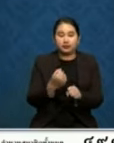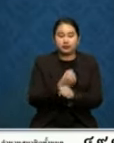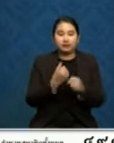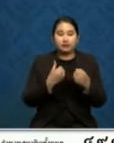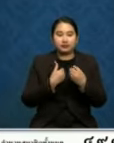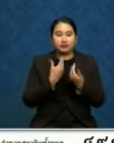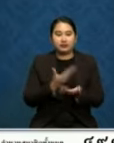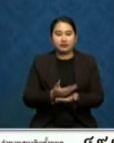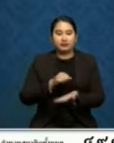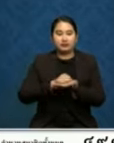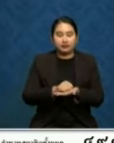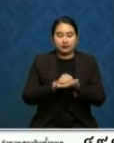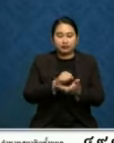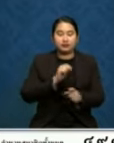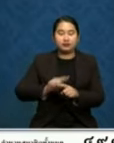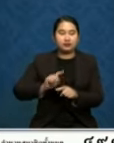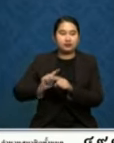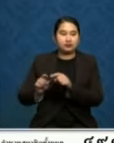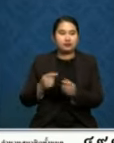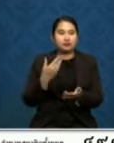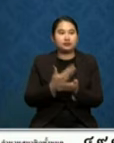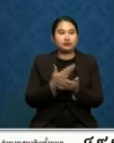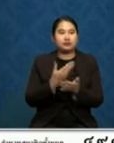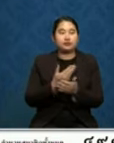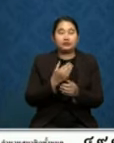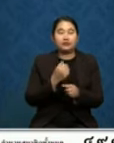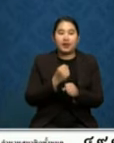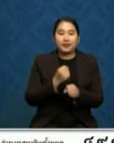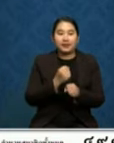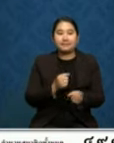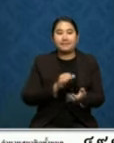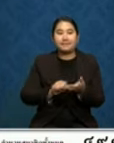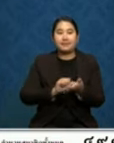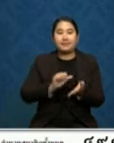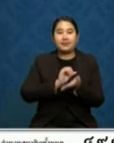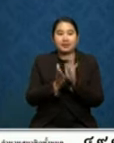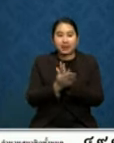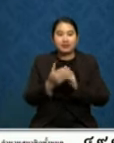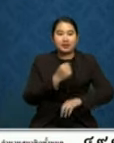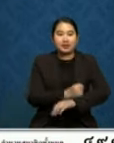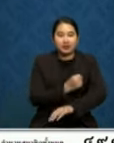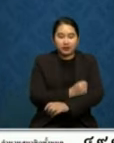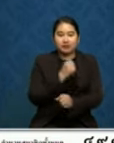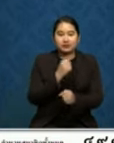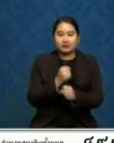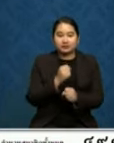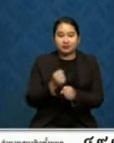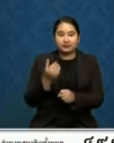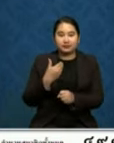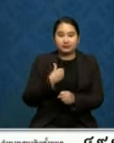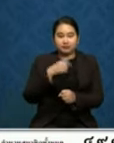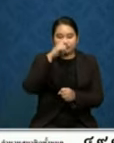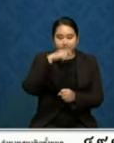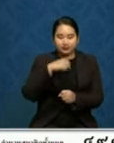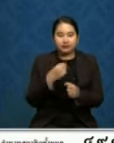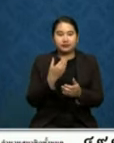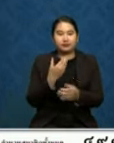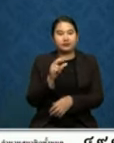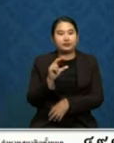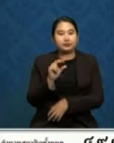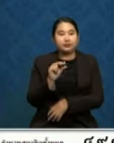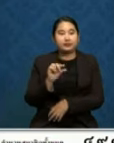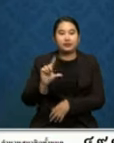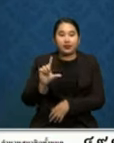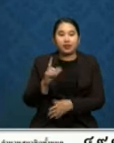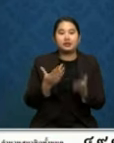มถึงค่าบริการและงานประจำอื่นๆที่จะพลิกโฉมผลิตภาพแรงงานไทยอีก30กว่าล้านห